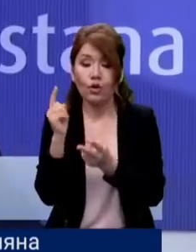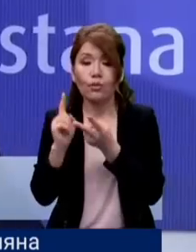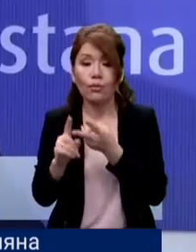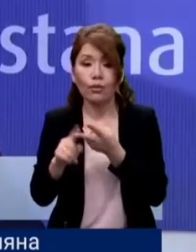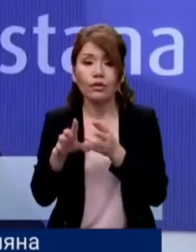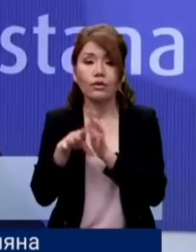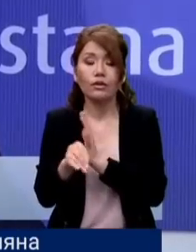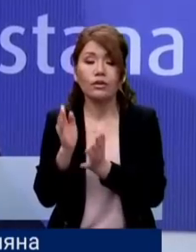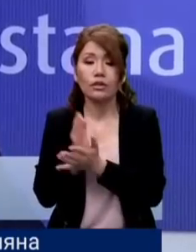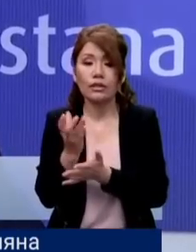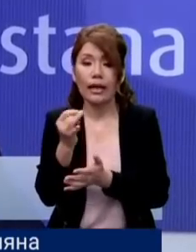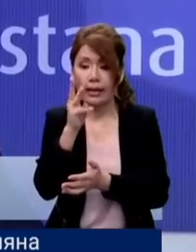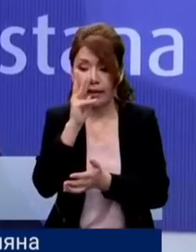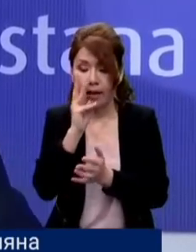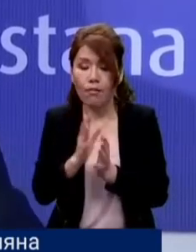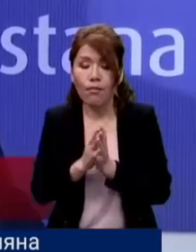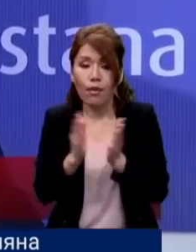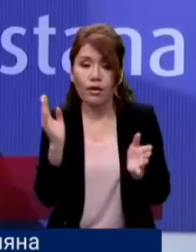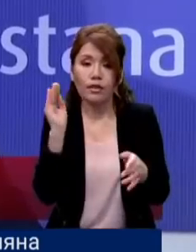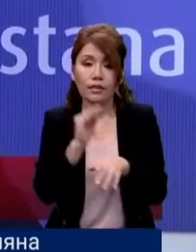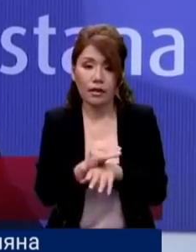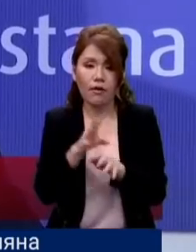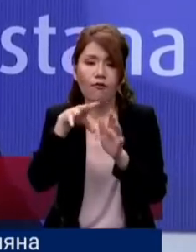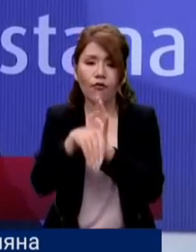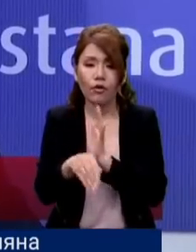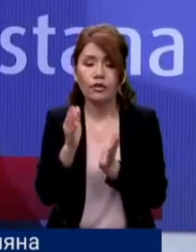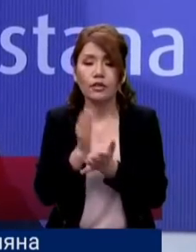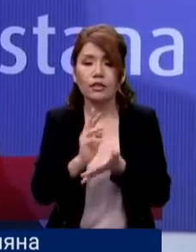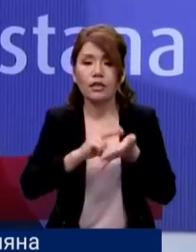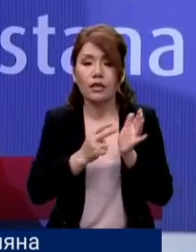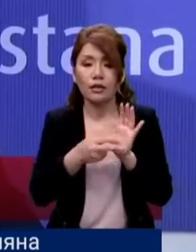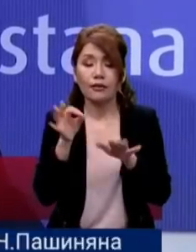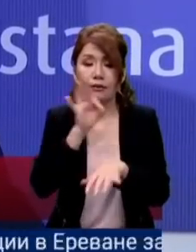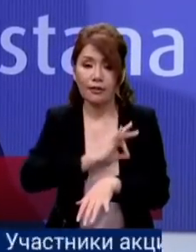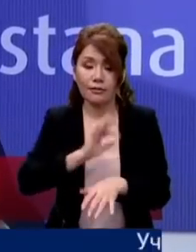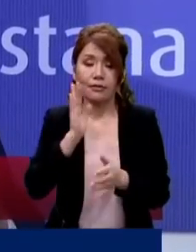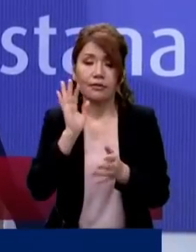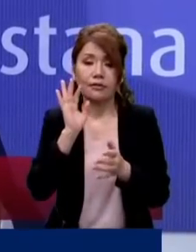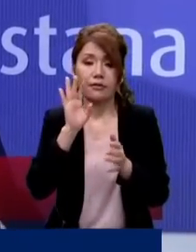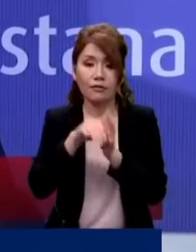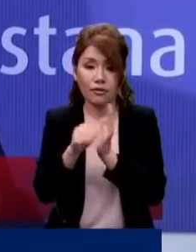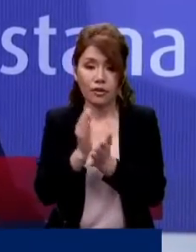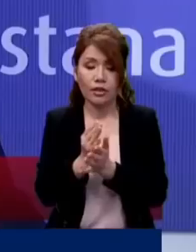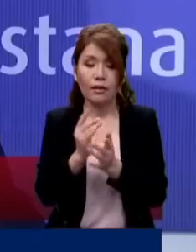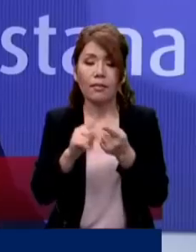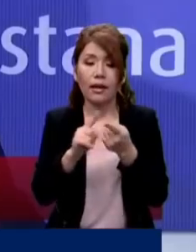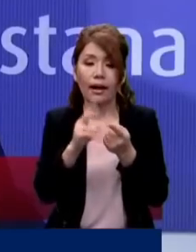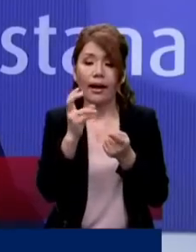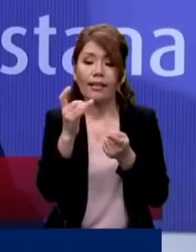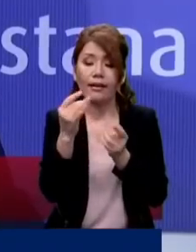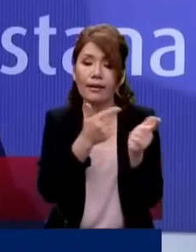ғой. Жалақыны көтеруді мысалға ішінде көптеген үлкен жобалар енгіздік. Біріншіден мысалға кадрлар